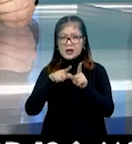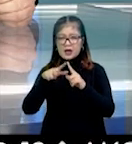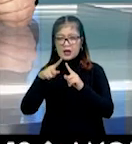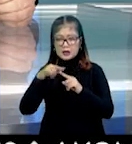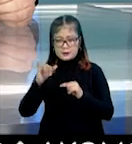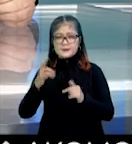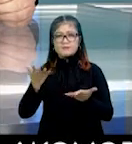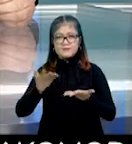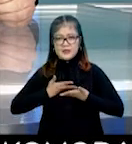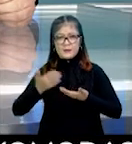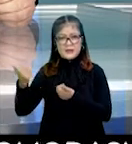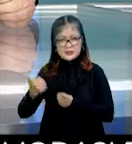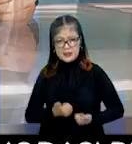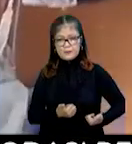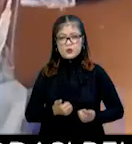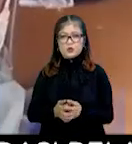Menko Polhukam.